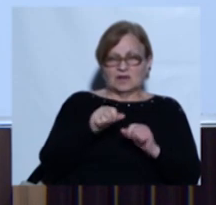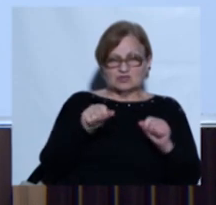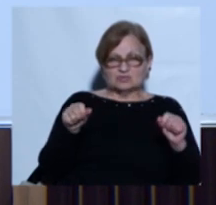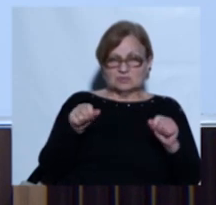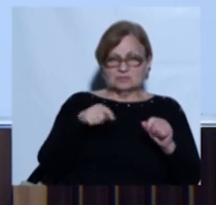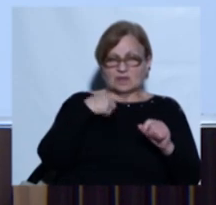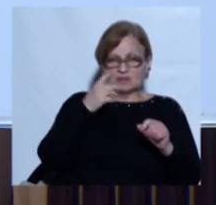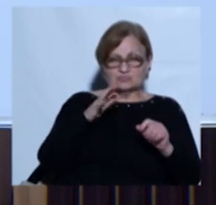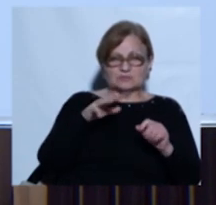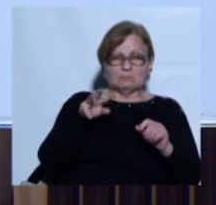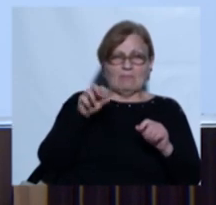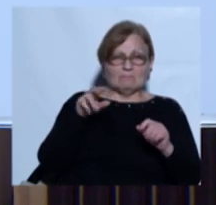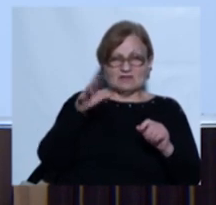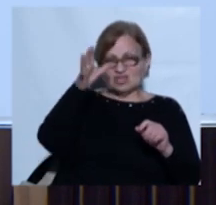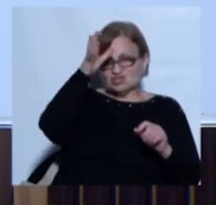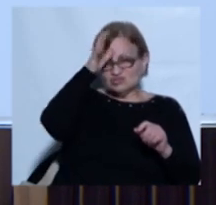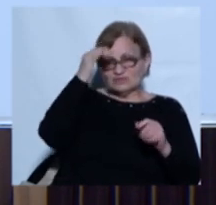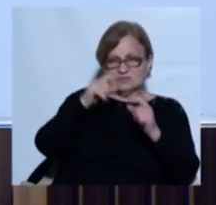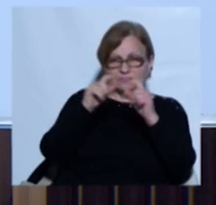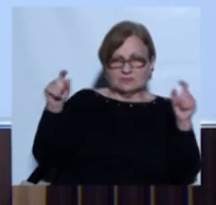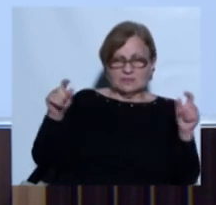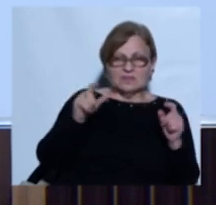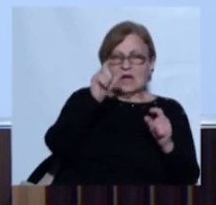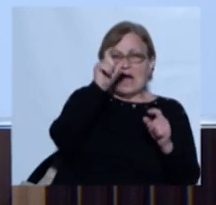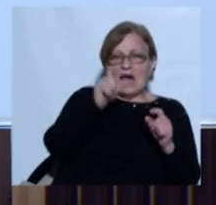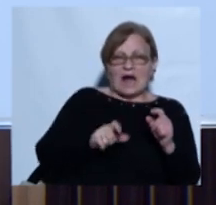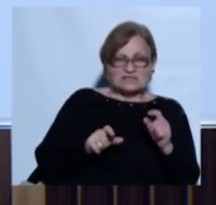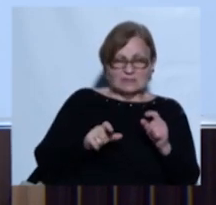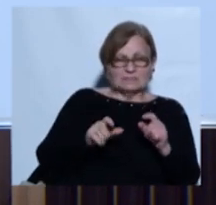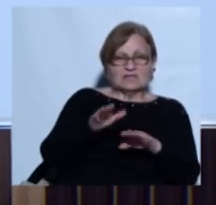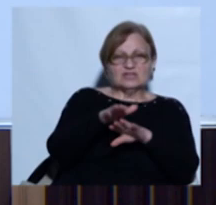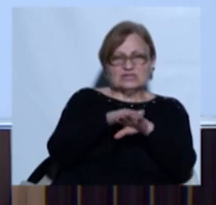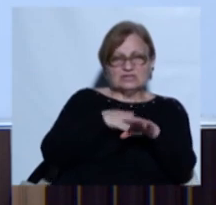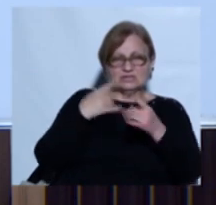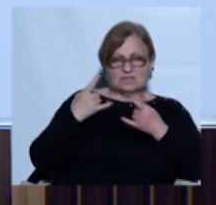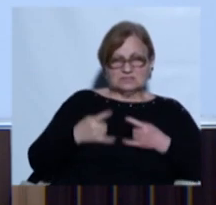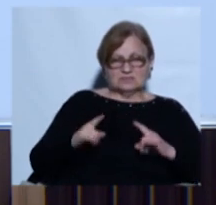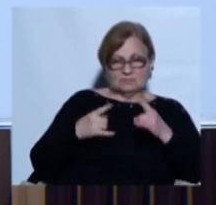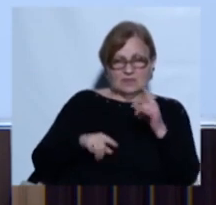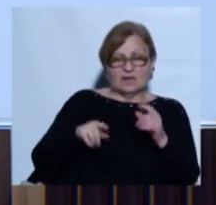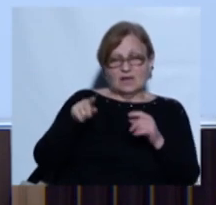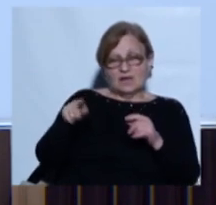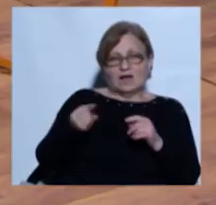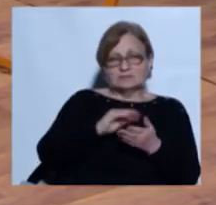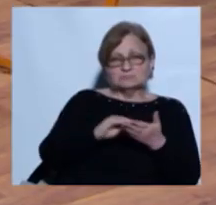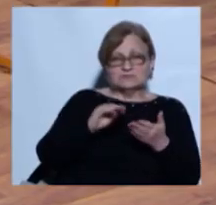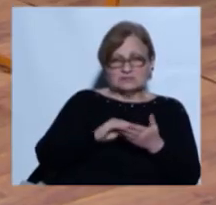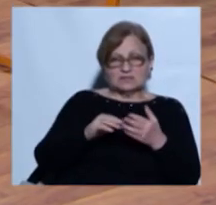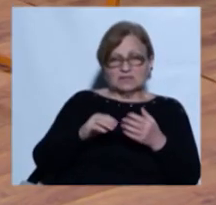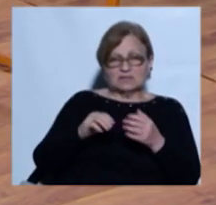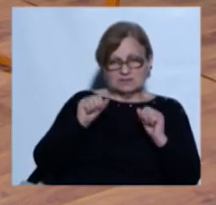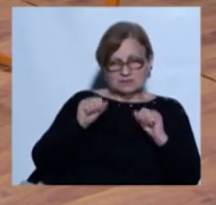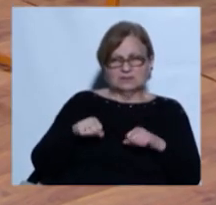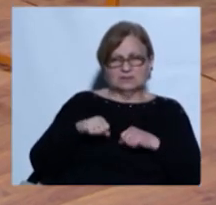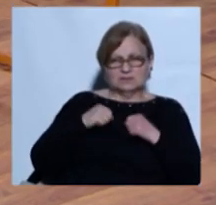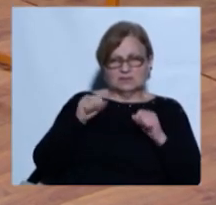მერაბ მამარდაშვილის ცნობილი ფრაზა არ გაგვახსენდეს, რომ ადამიანი დიდხანს იბადება, და ჯემალ ქარჩხაძე ახერხებს აი ამ